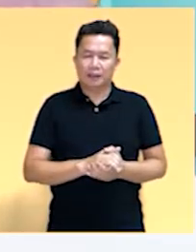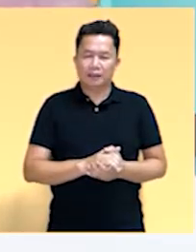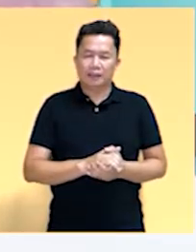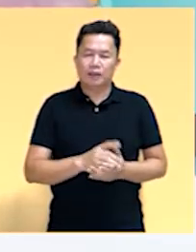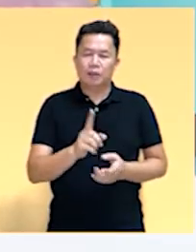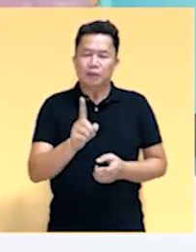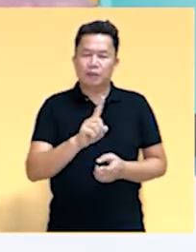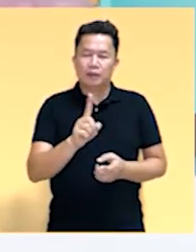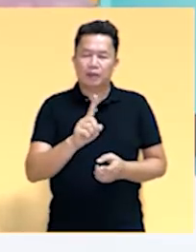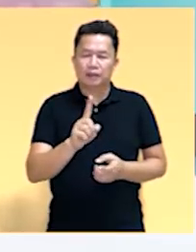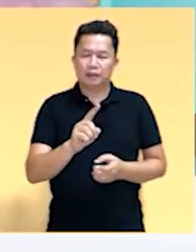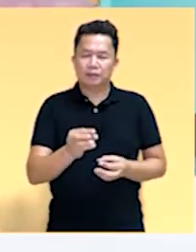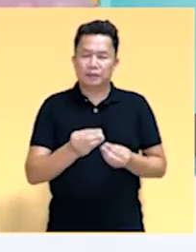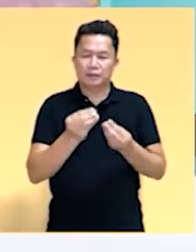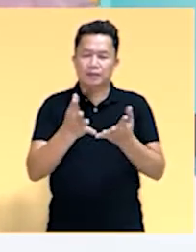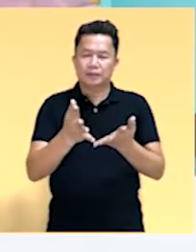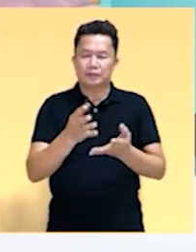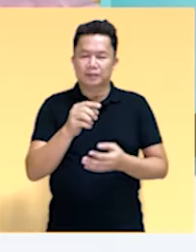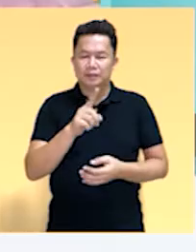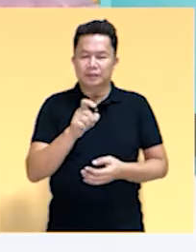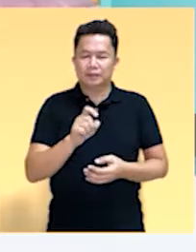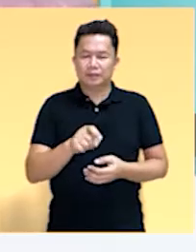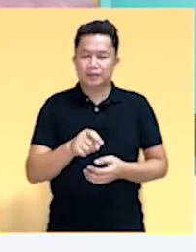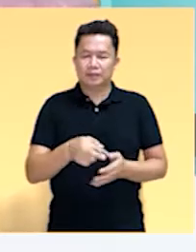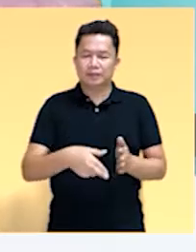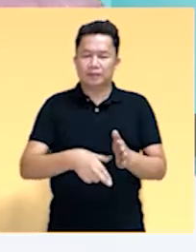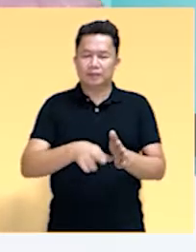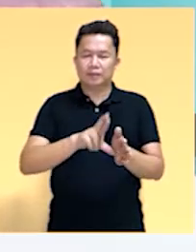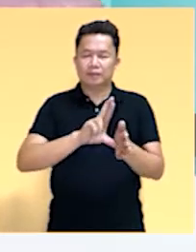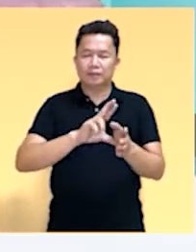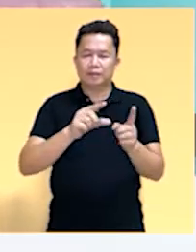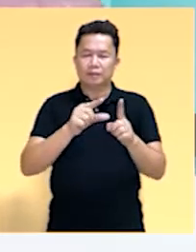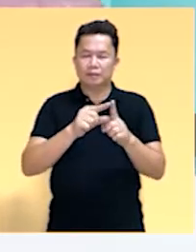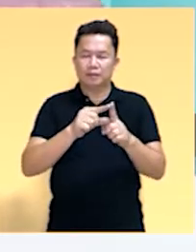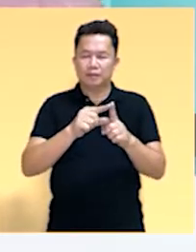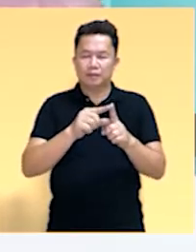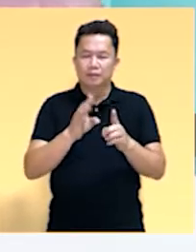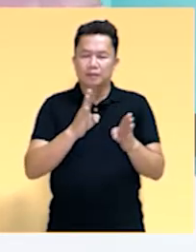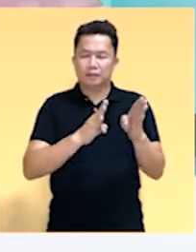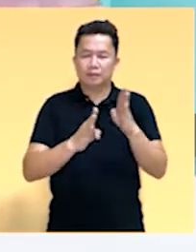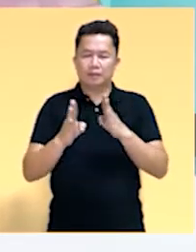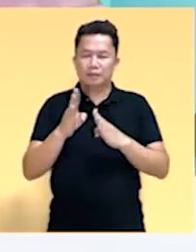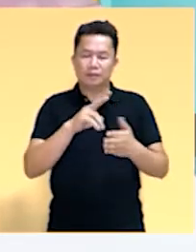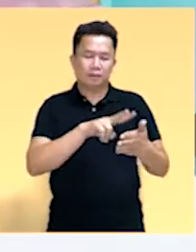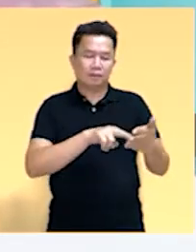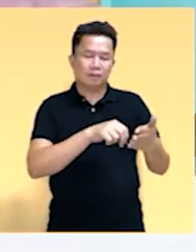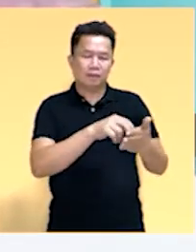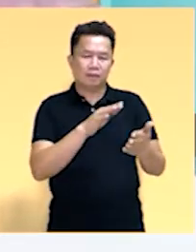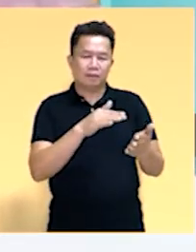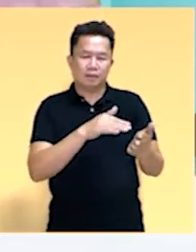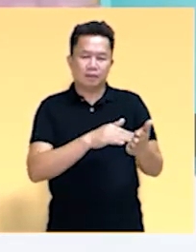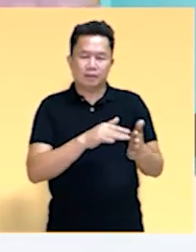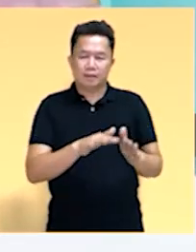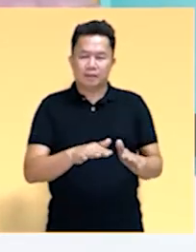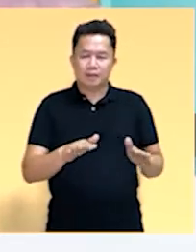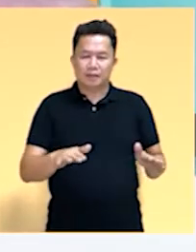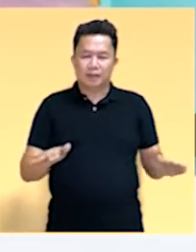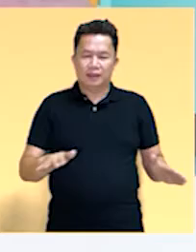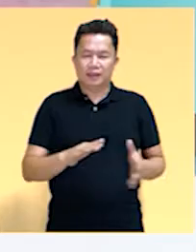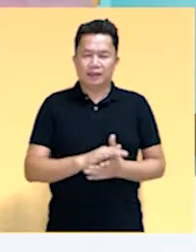what are given? Balikan natin ang word problem. Basahin natin ulit mga bata.